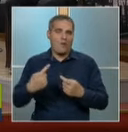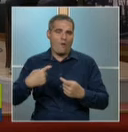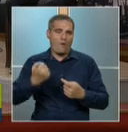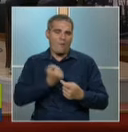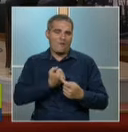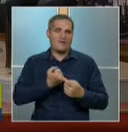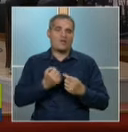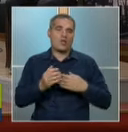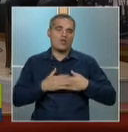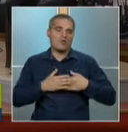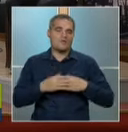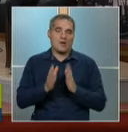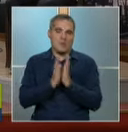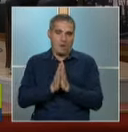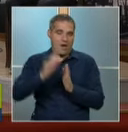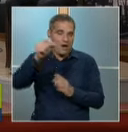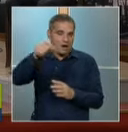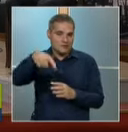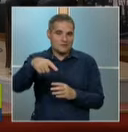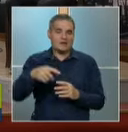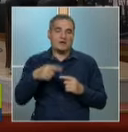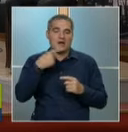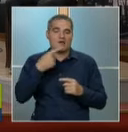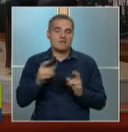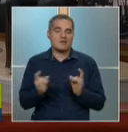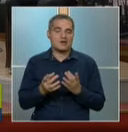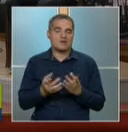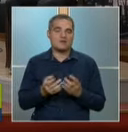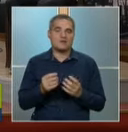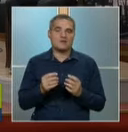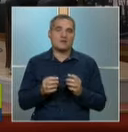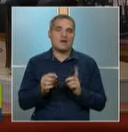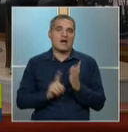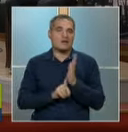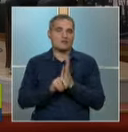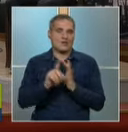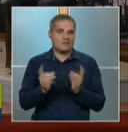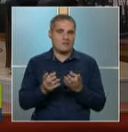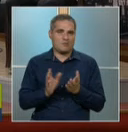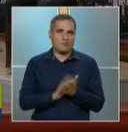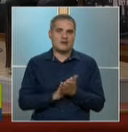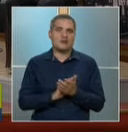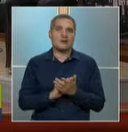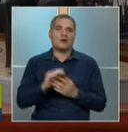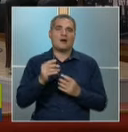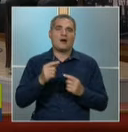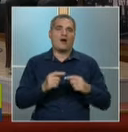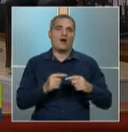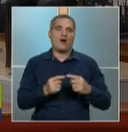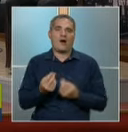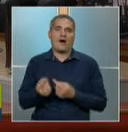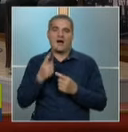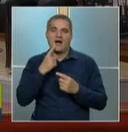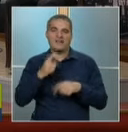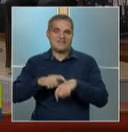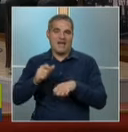ли духовността? Моля, гласувайте. Нека да припомним. В началото резултата беше в полза на